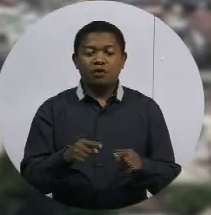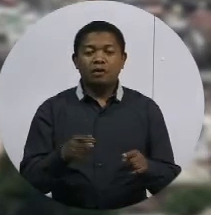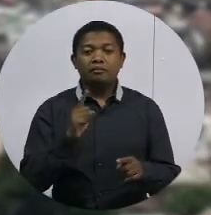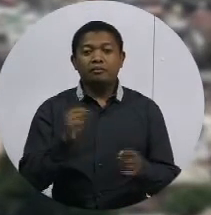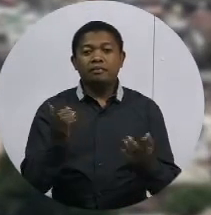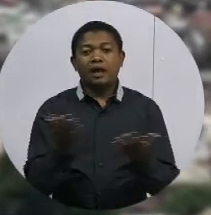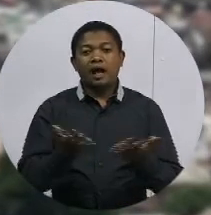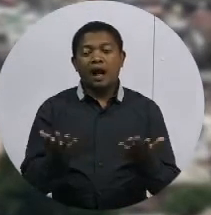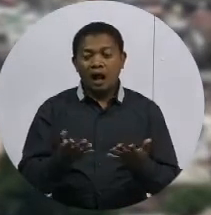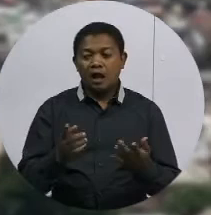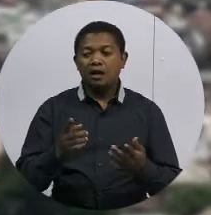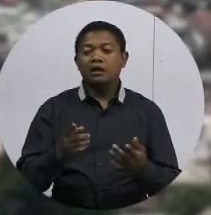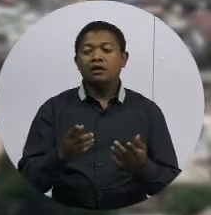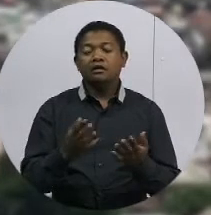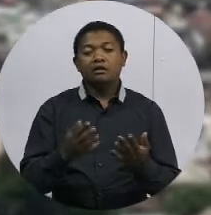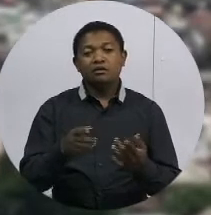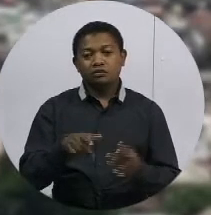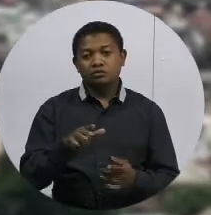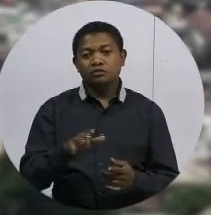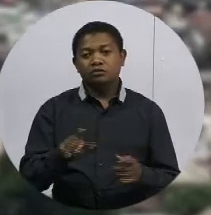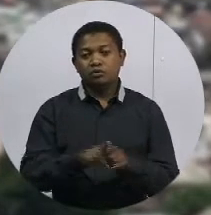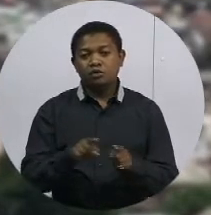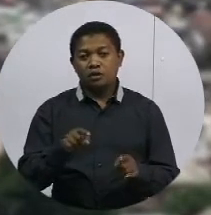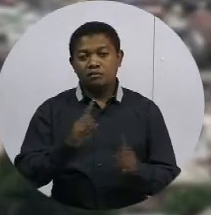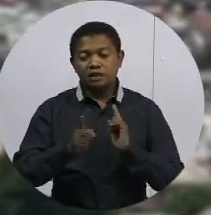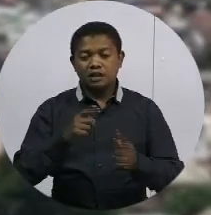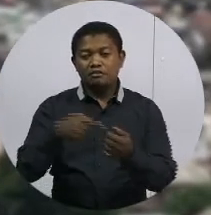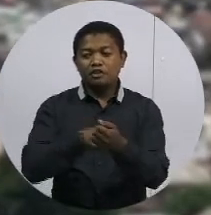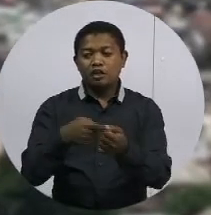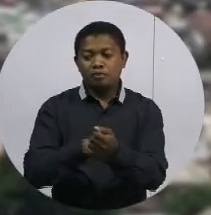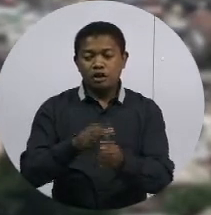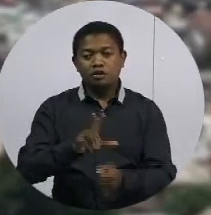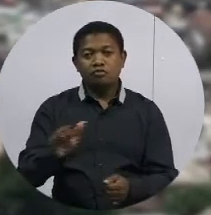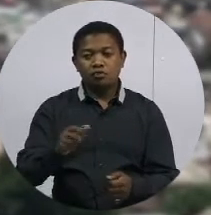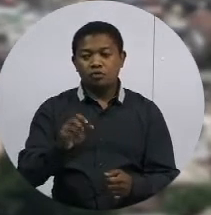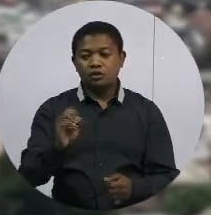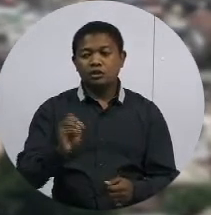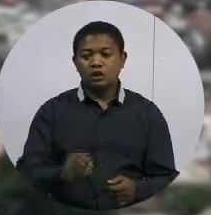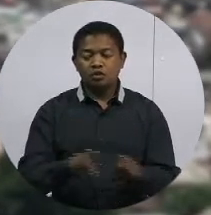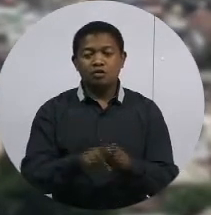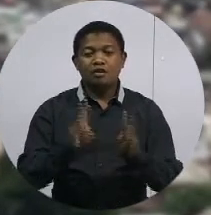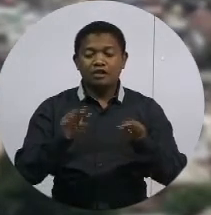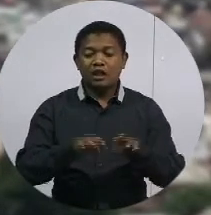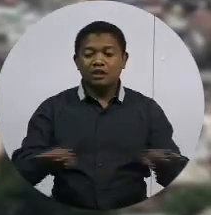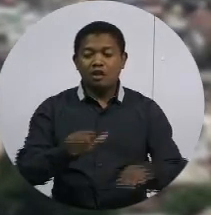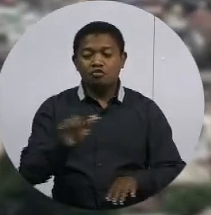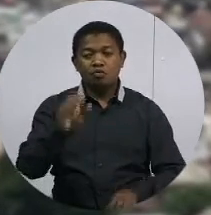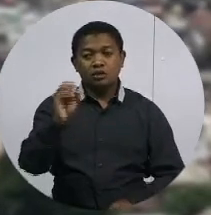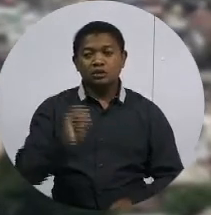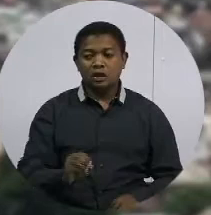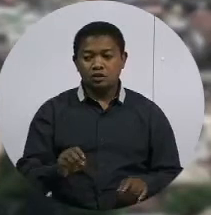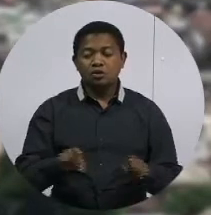ny sehatry ny fijaboana 340 ny fizahantany 100 asa tanana